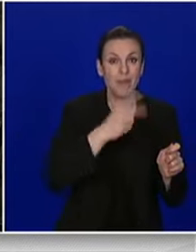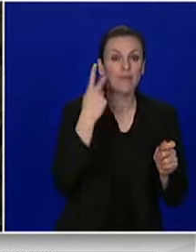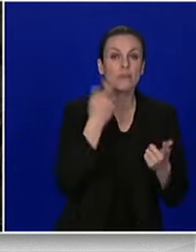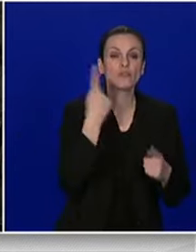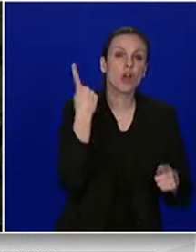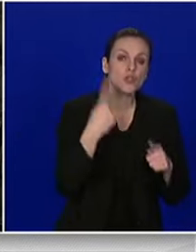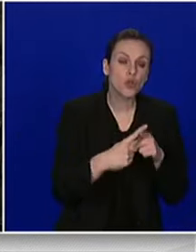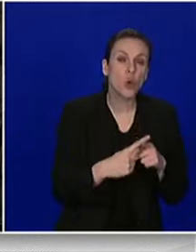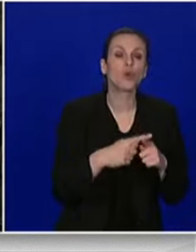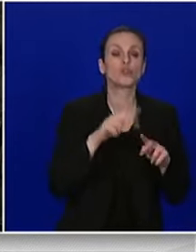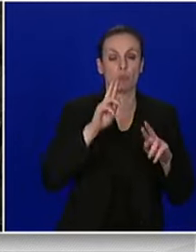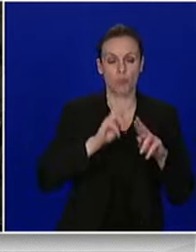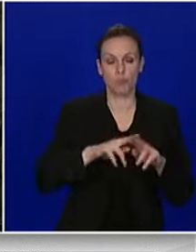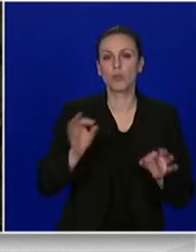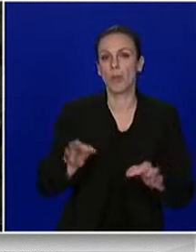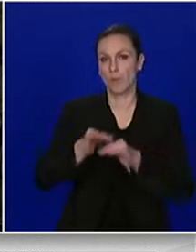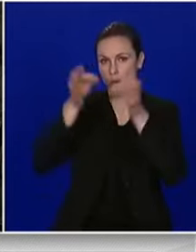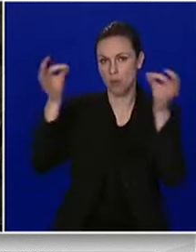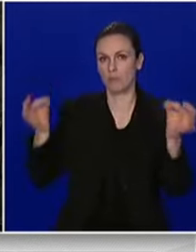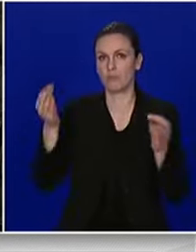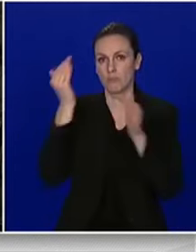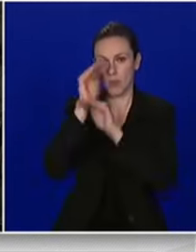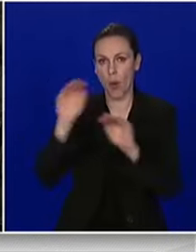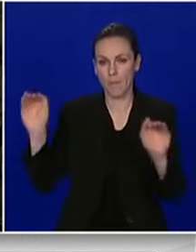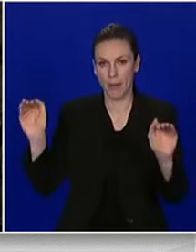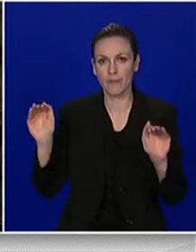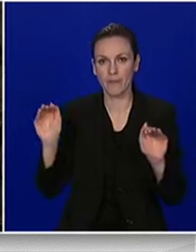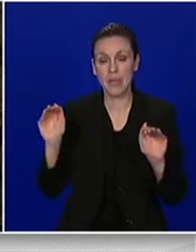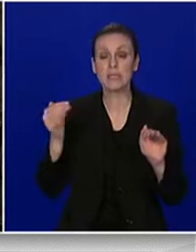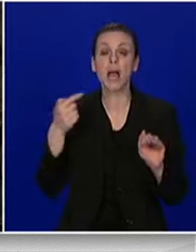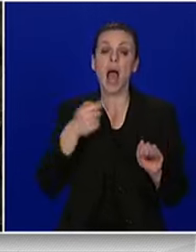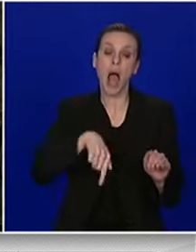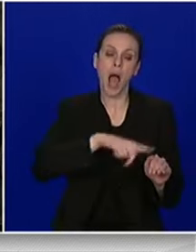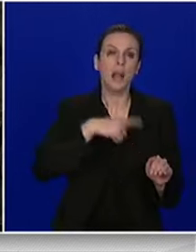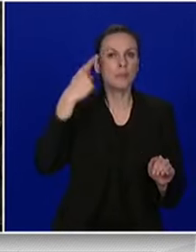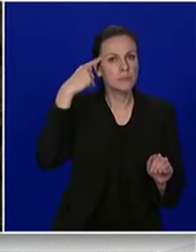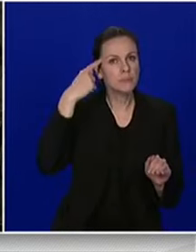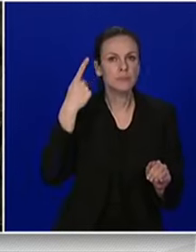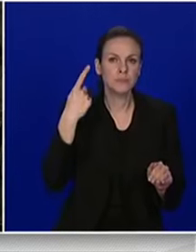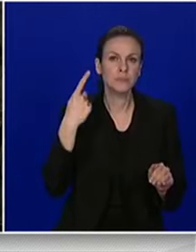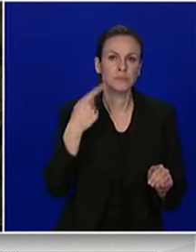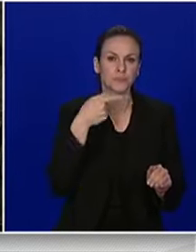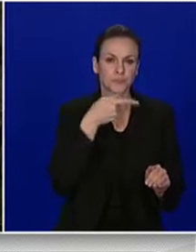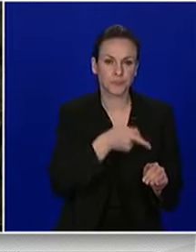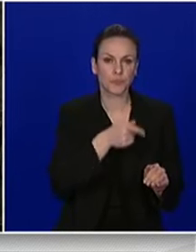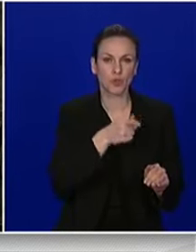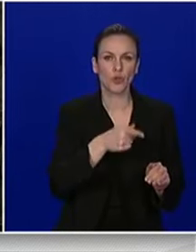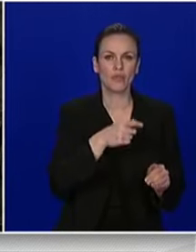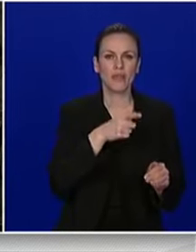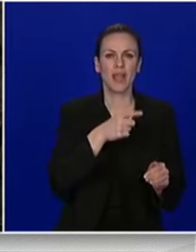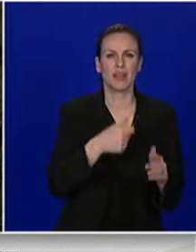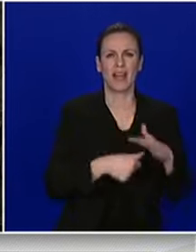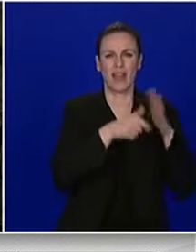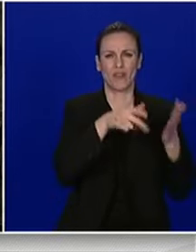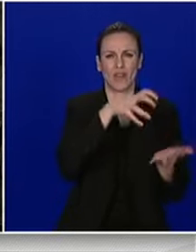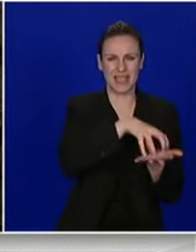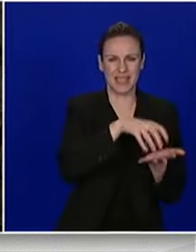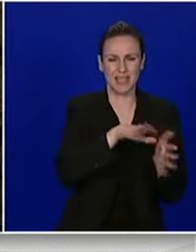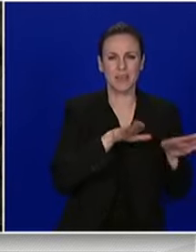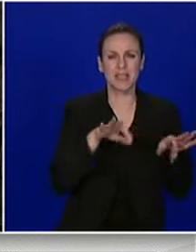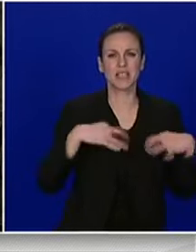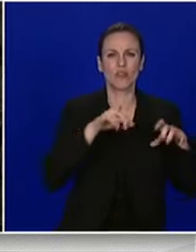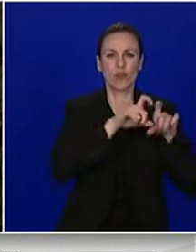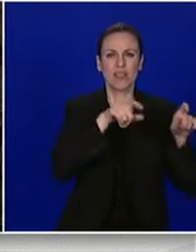to glasiti, ćemo objaviti. U svakom slučaju smatramo mi u referentnom centru Ministarstva zdravstva